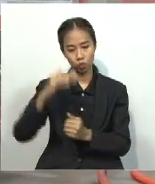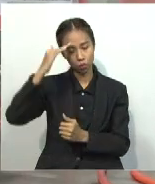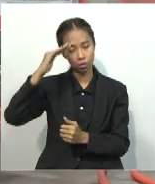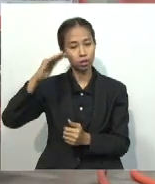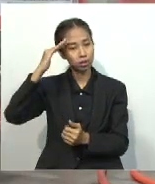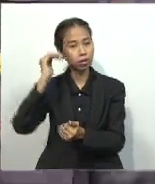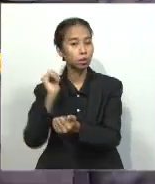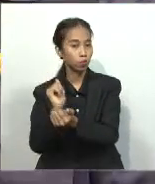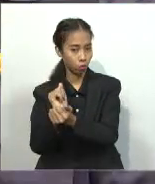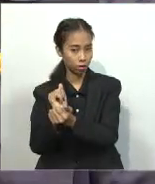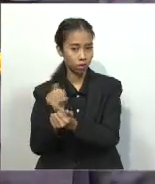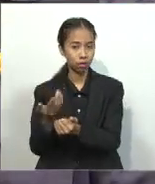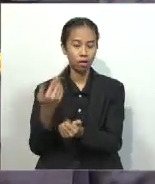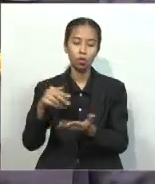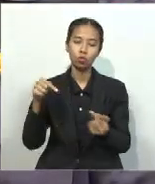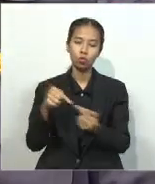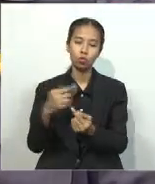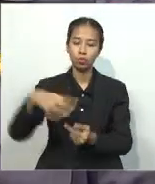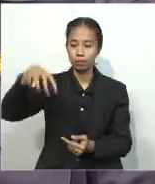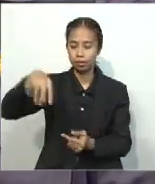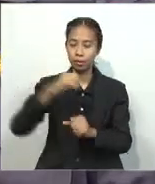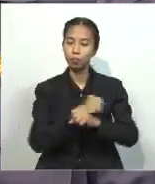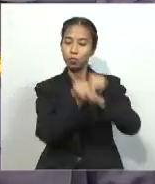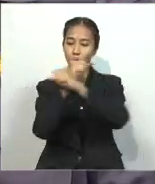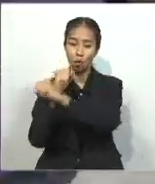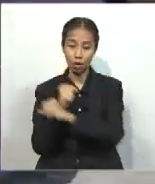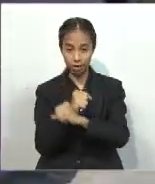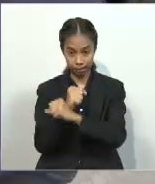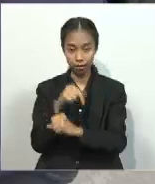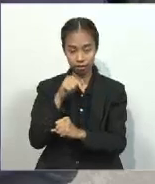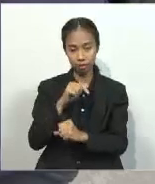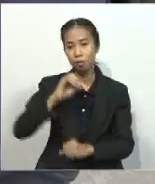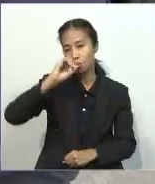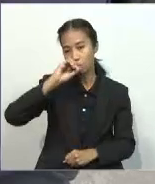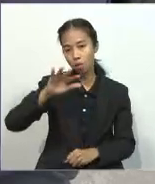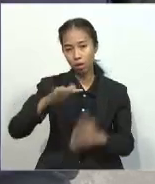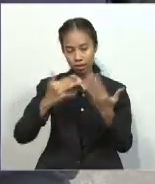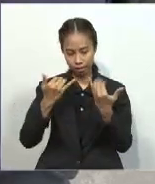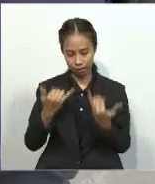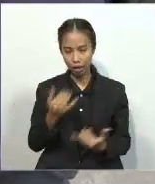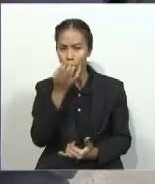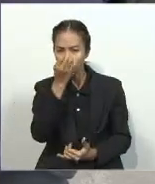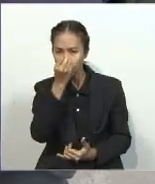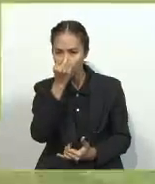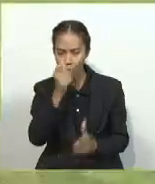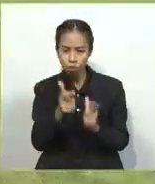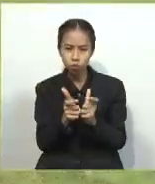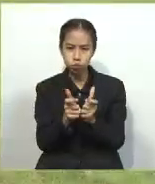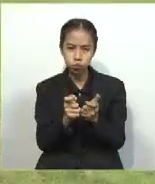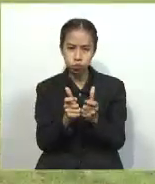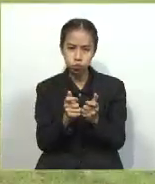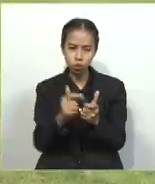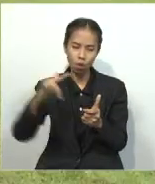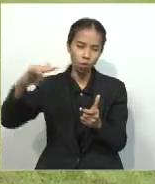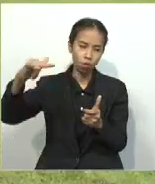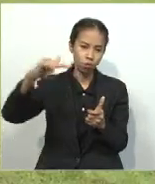ทแก้วผู้อำนวยการสำนักป้องกันและบรรเทาสาธารณภัยกรุงเทพมหานครก็บอกนะครับว่าหลังจากได้ทดลองนำโดรนฉีดพ่นฝุ่นละอองในอ